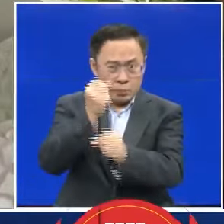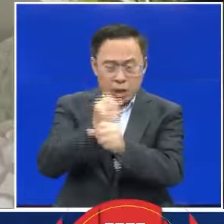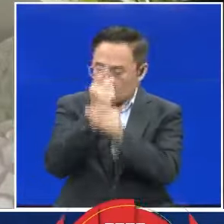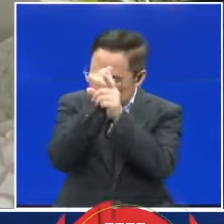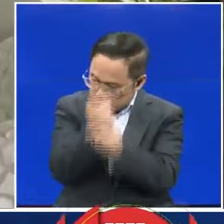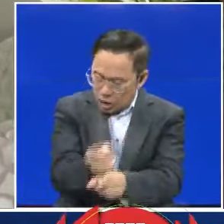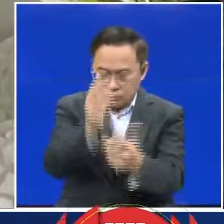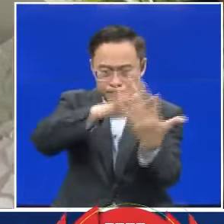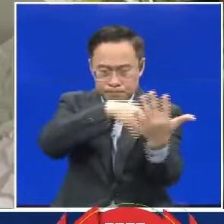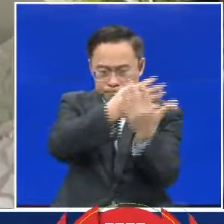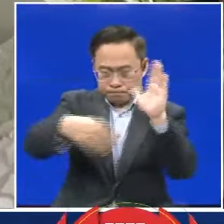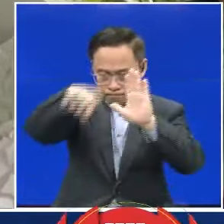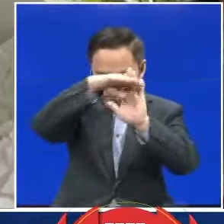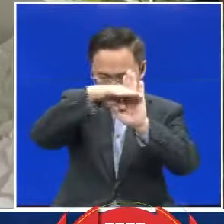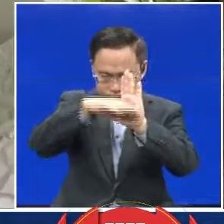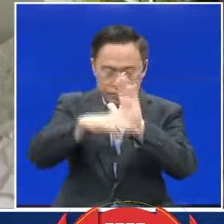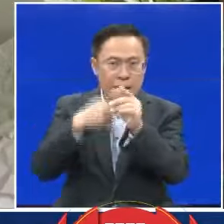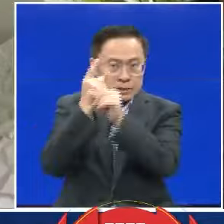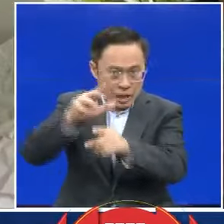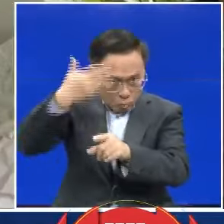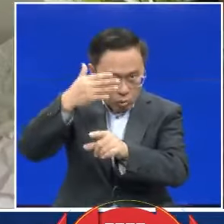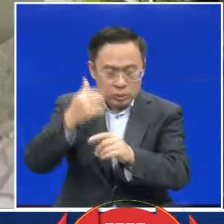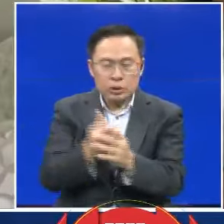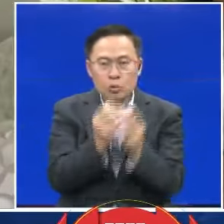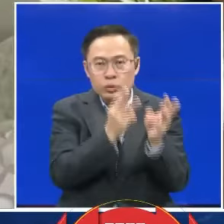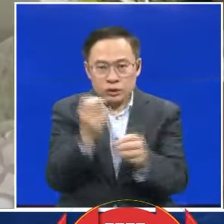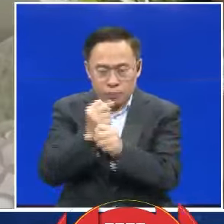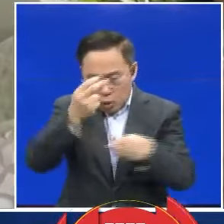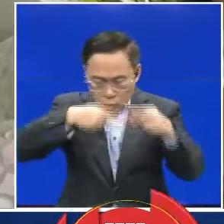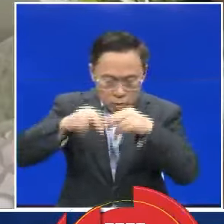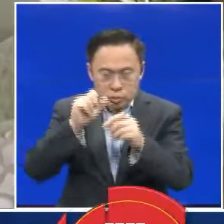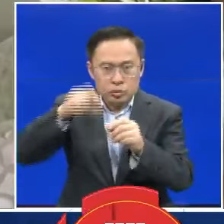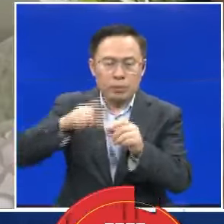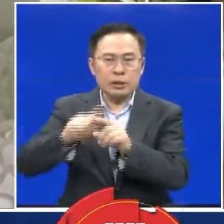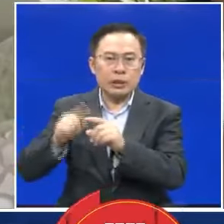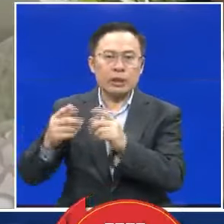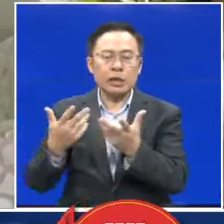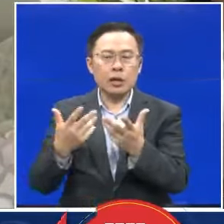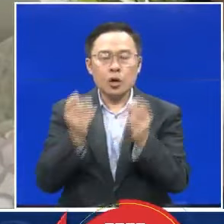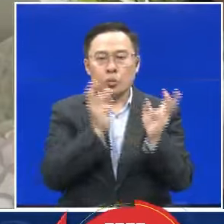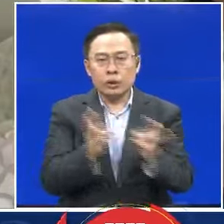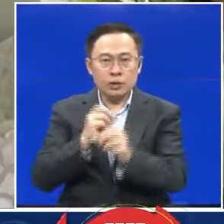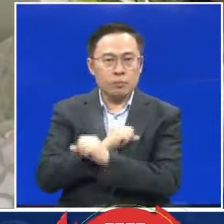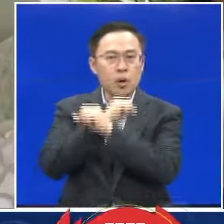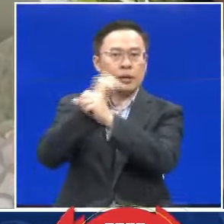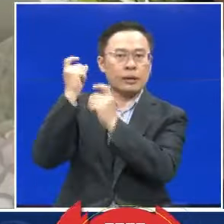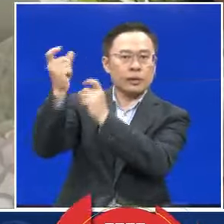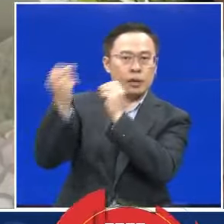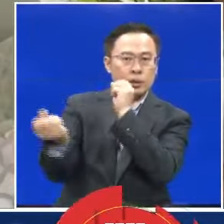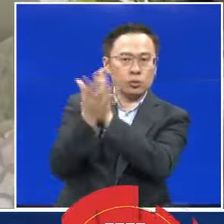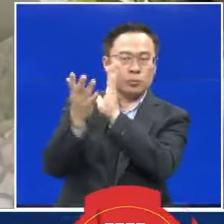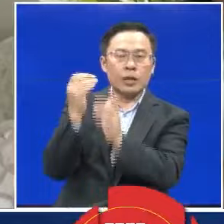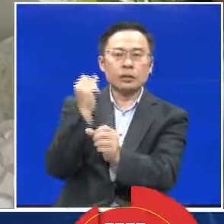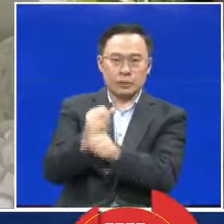ามมาตรการที่มีอยู่แล้วดังนั้นสิ่งที่อาจจะต้องย้ำก็คือว่าเราปลูกฝังเรื่องความปลอดภัยกันยังไงเราเน้นย้ำเรื่องความปลอดภัยกันยังไงเ